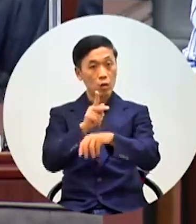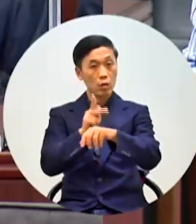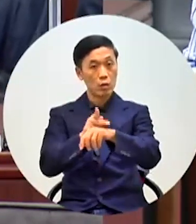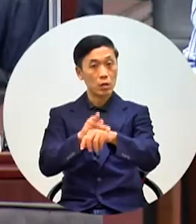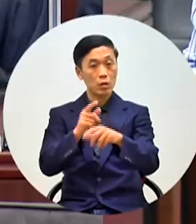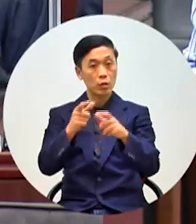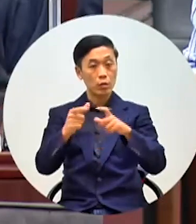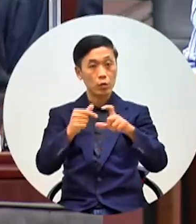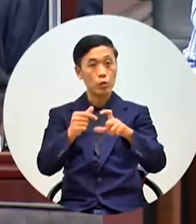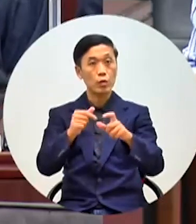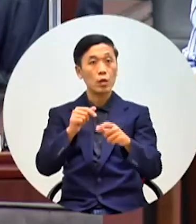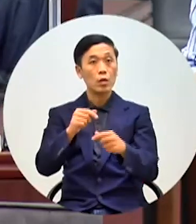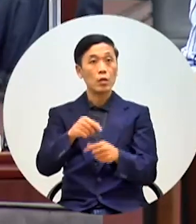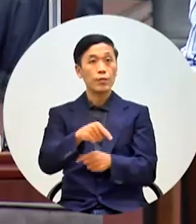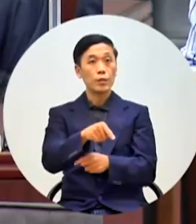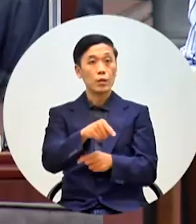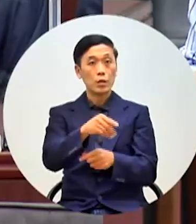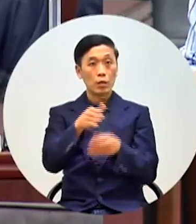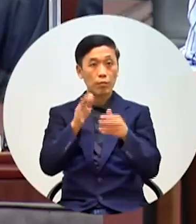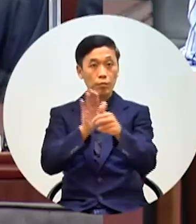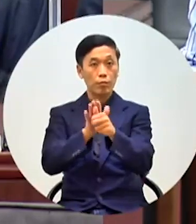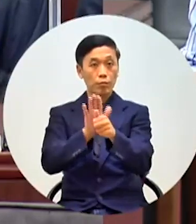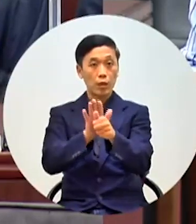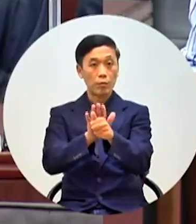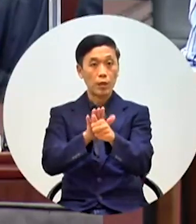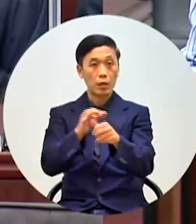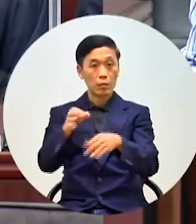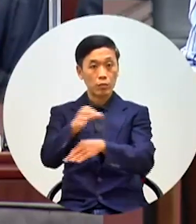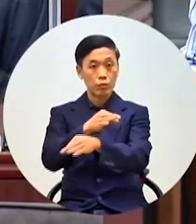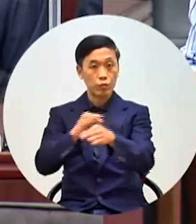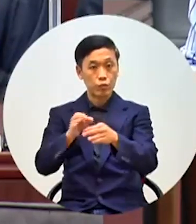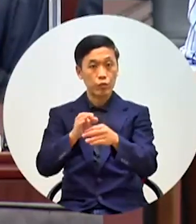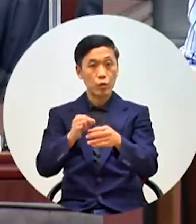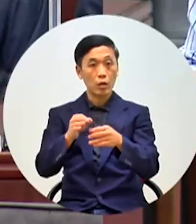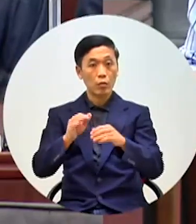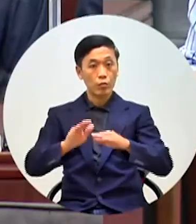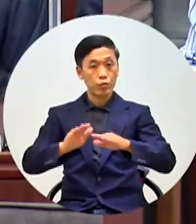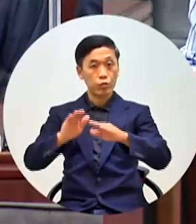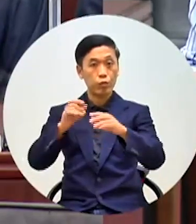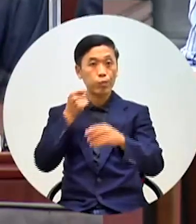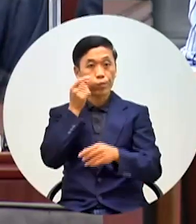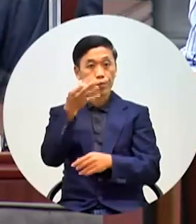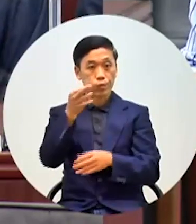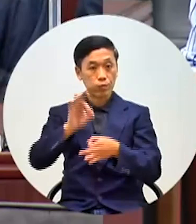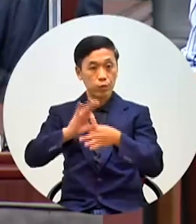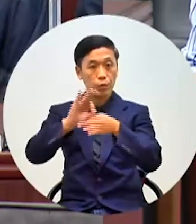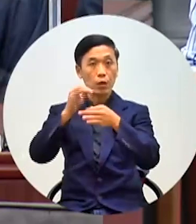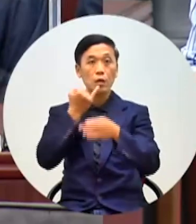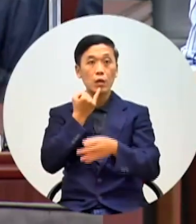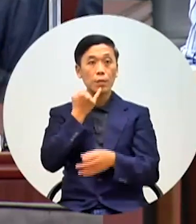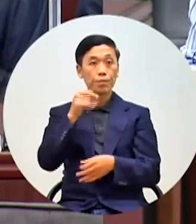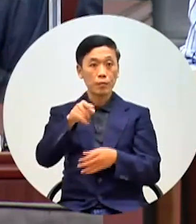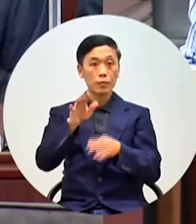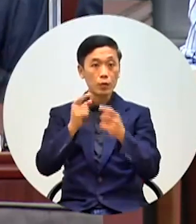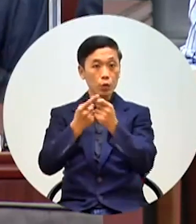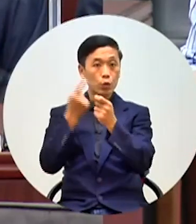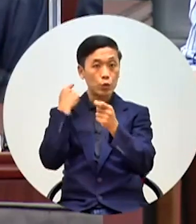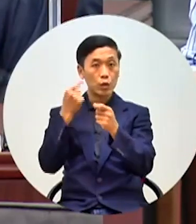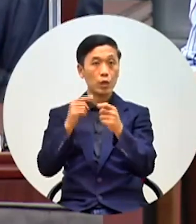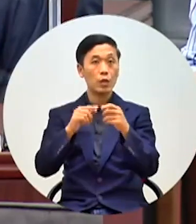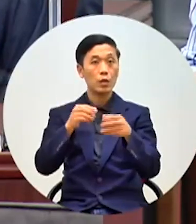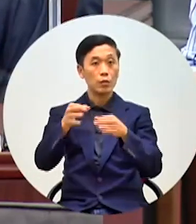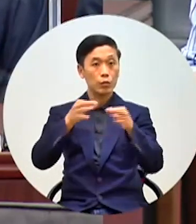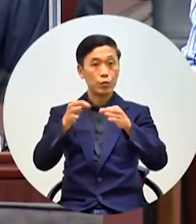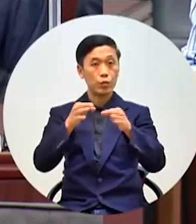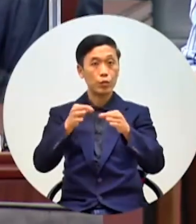个都会带动我们产业结构转职薪资的成长。那去年我们的营业销售总额增加了